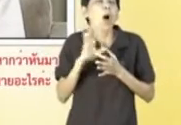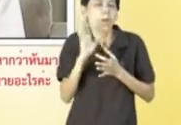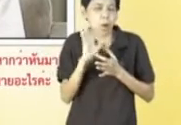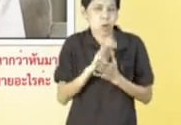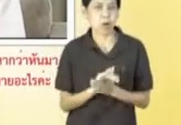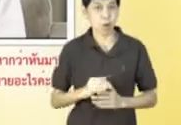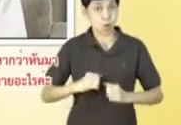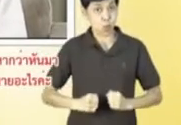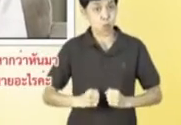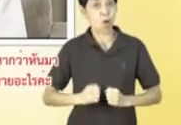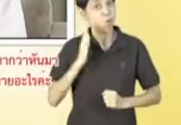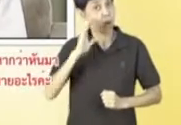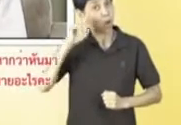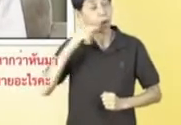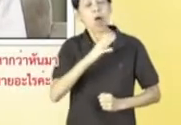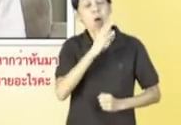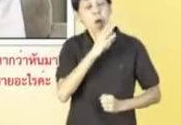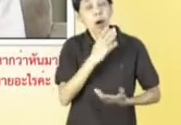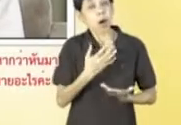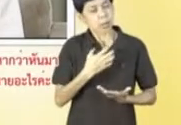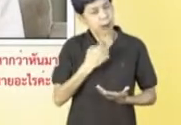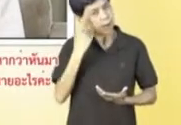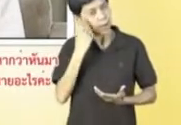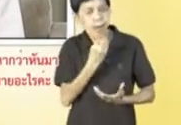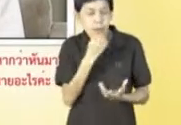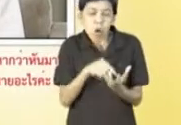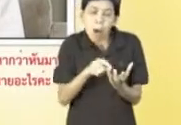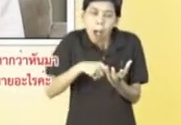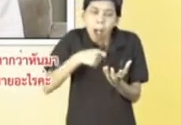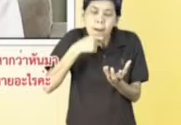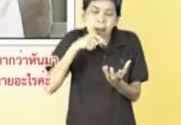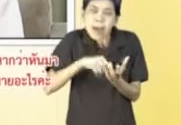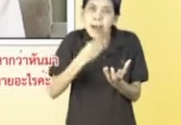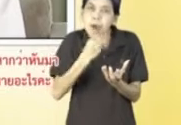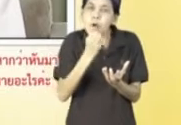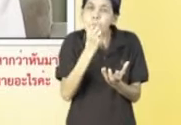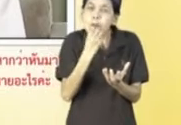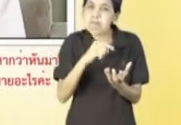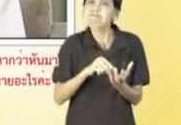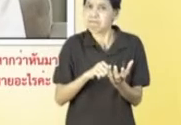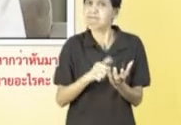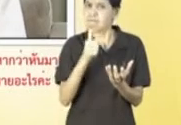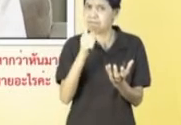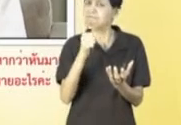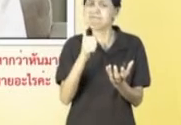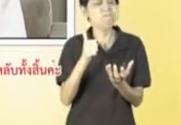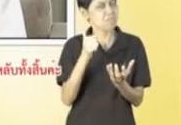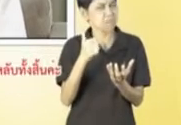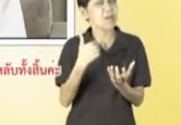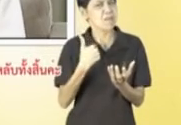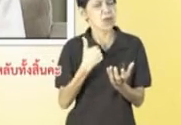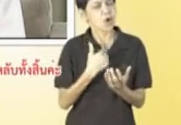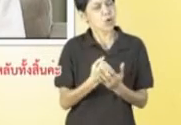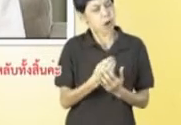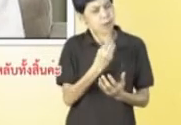ฉะนั้นหนุ่มสาวเนี่ยนะคะถ้าหากว่าหันมาทานแกงขี้เหล็กโบราณเราบ้างนี้ก็ไม่เสียหายอะไรค่ะจะ